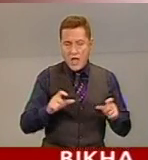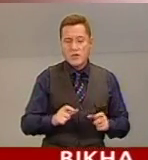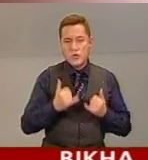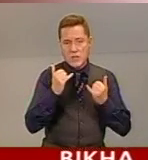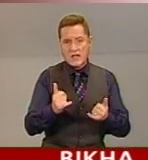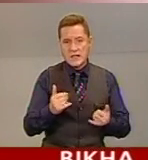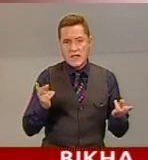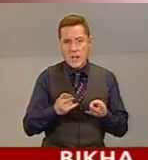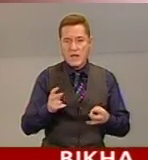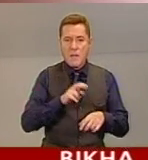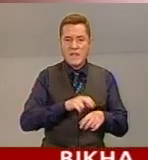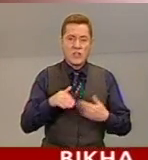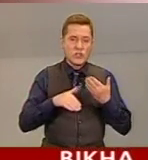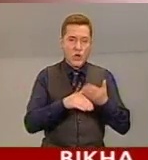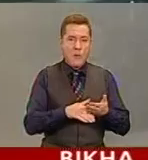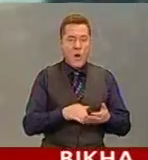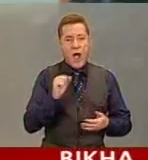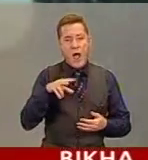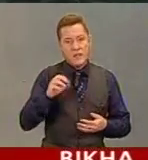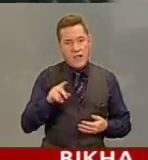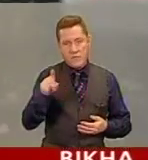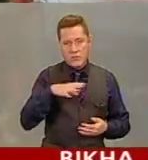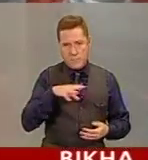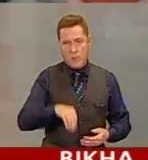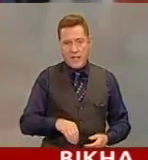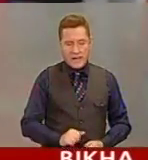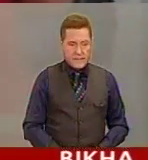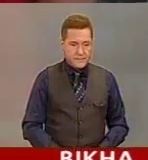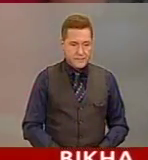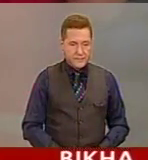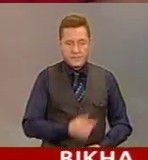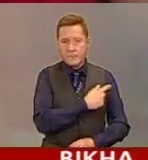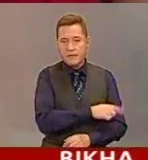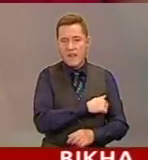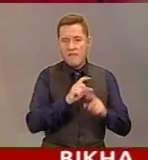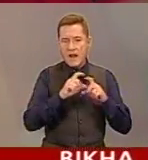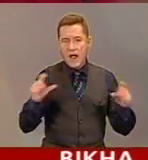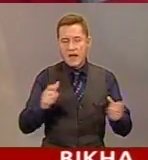необхідну медичну допомогу, однак вони померли. У лікарні вкрай тяжкому